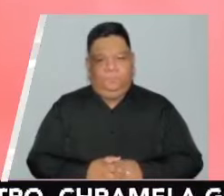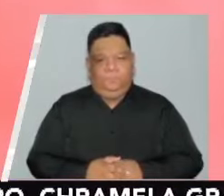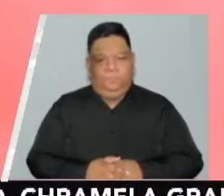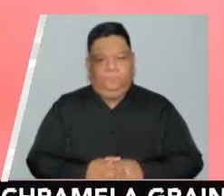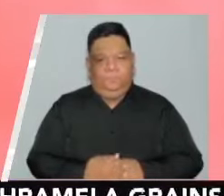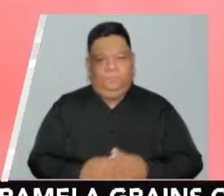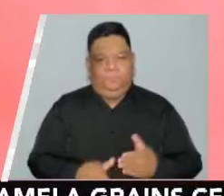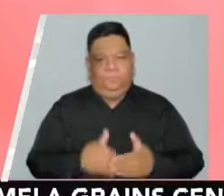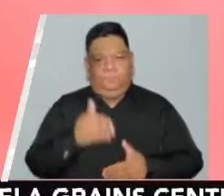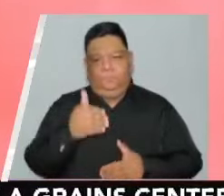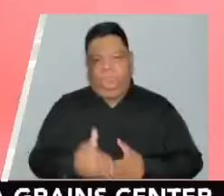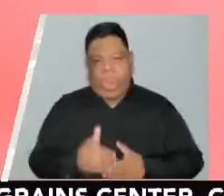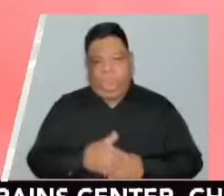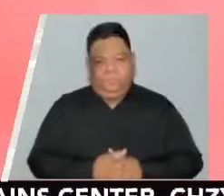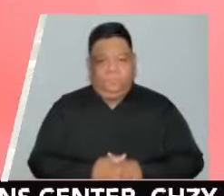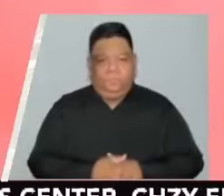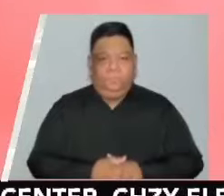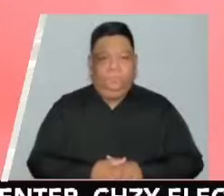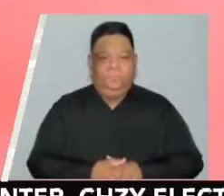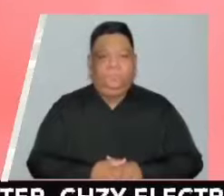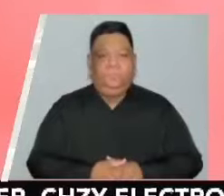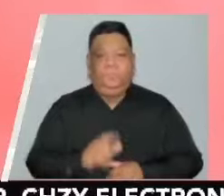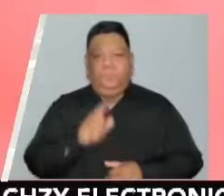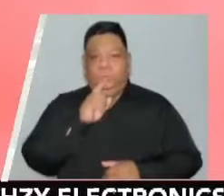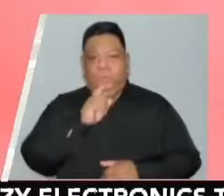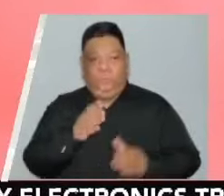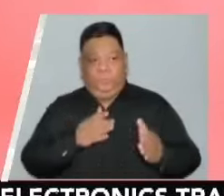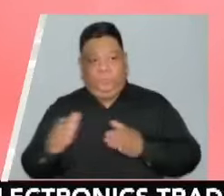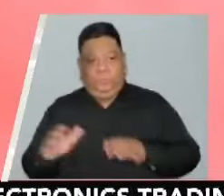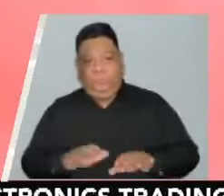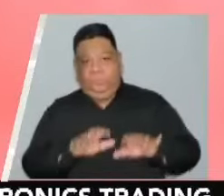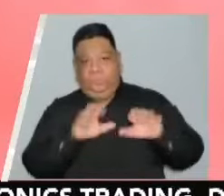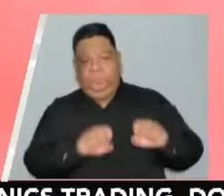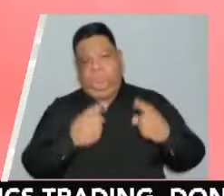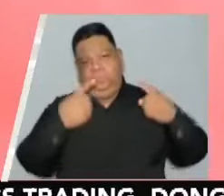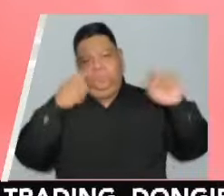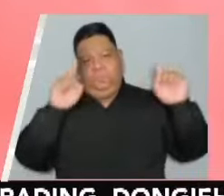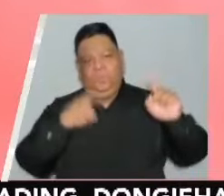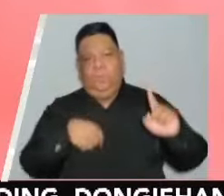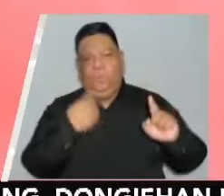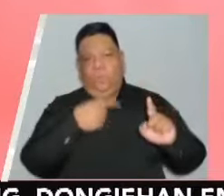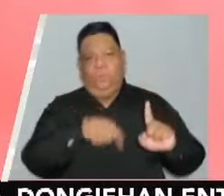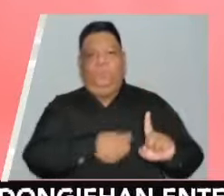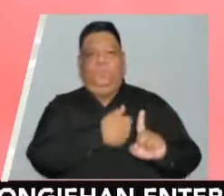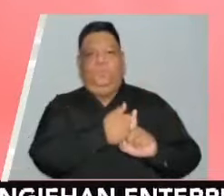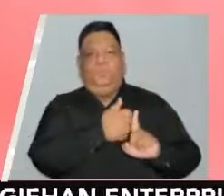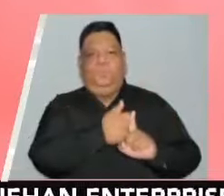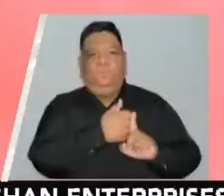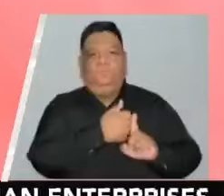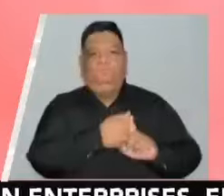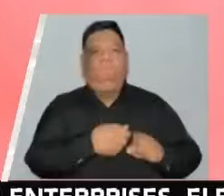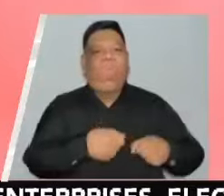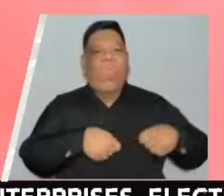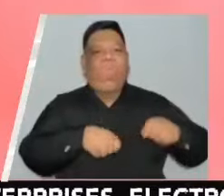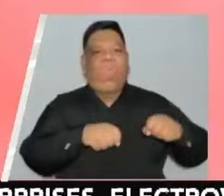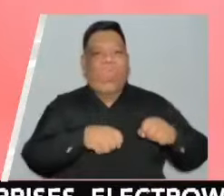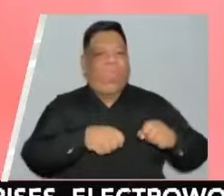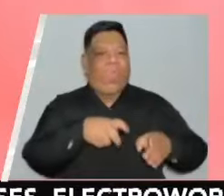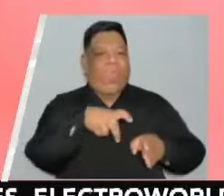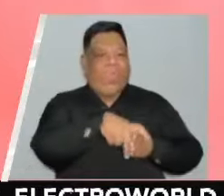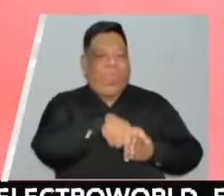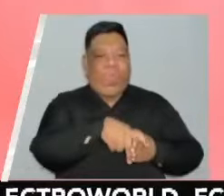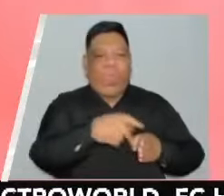Arestado sa Vibas Operation sa Quezon City ang isang motorcycle taxi rider na nagsisilbi umano bilang middleman at supplier at